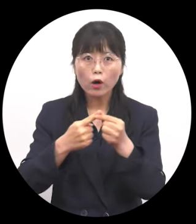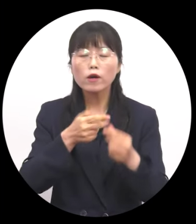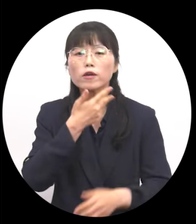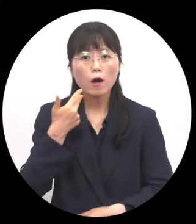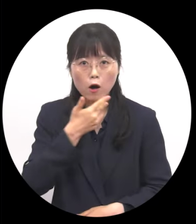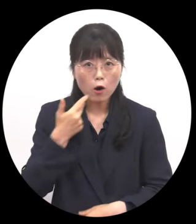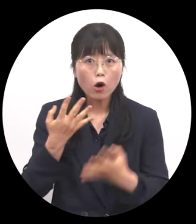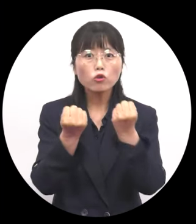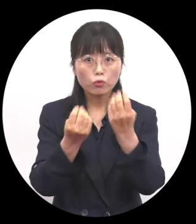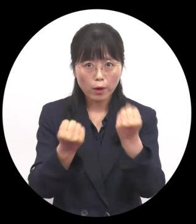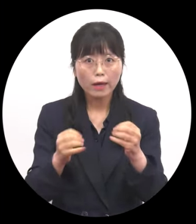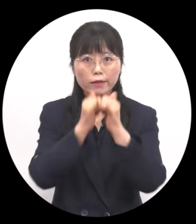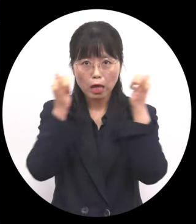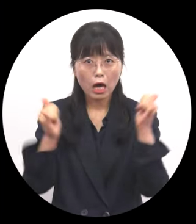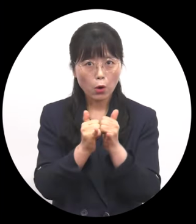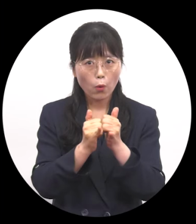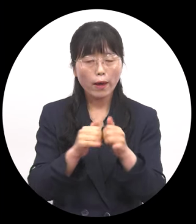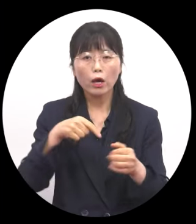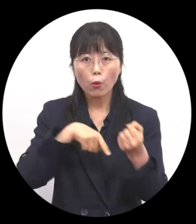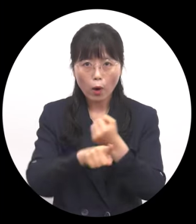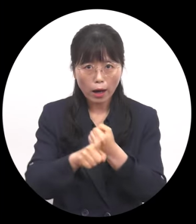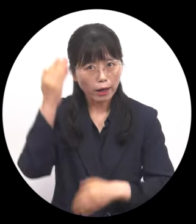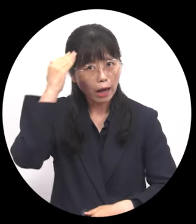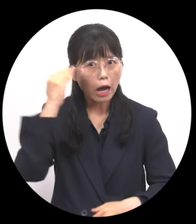영어, 수학, 사회, 과학,